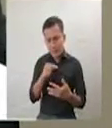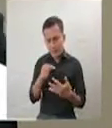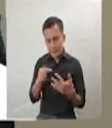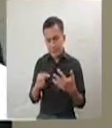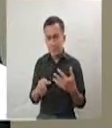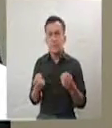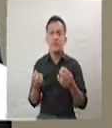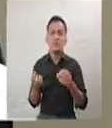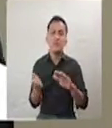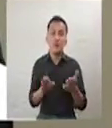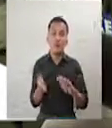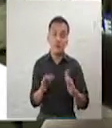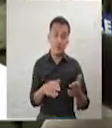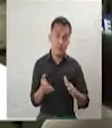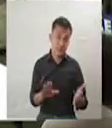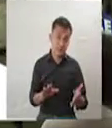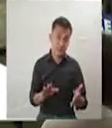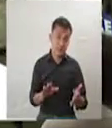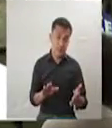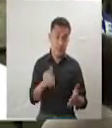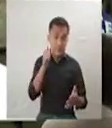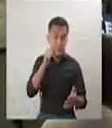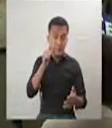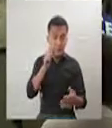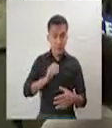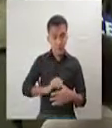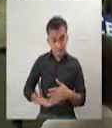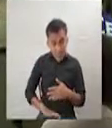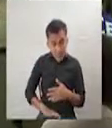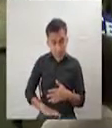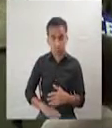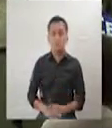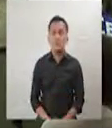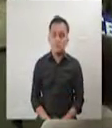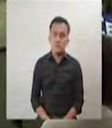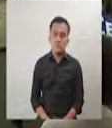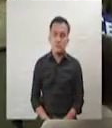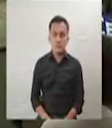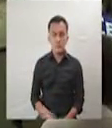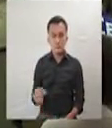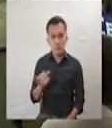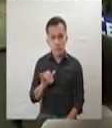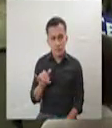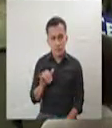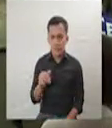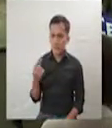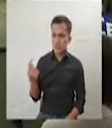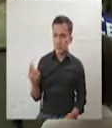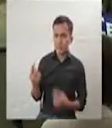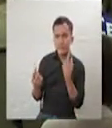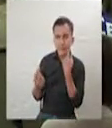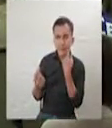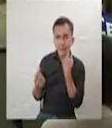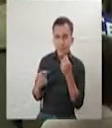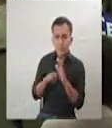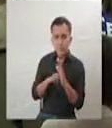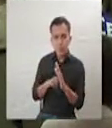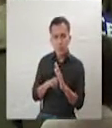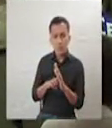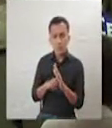sa high mortality rate of women giving birth. Kagaya nga ng example kanina,